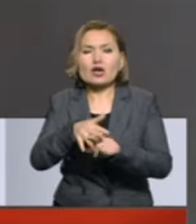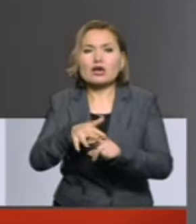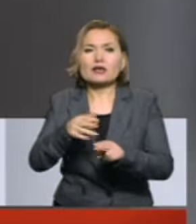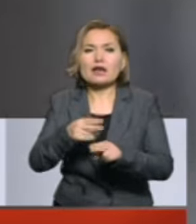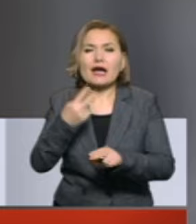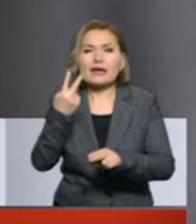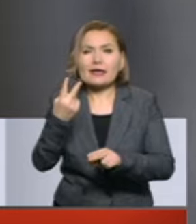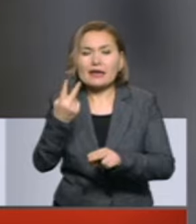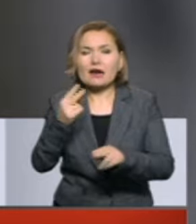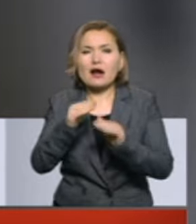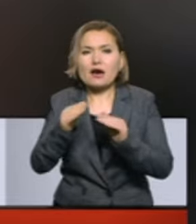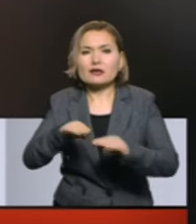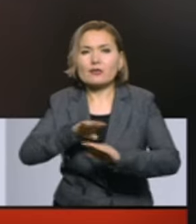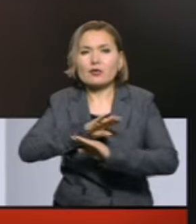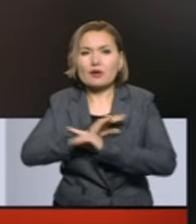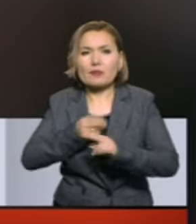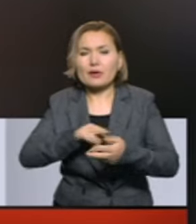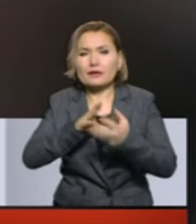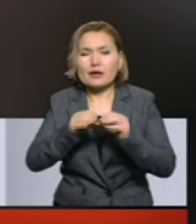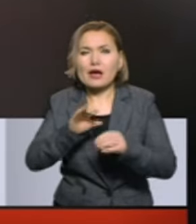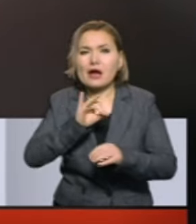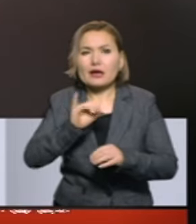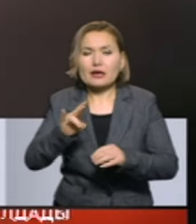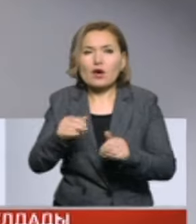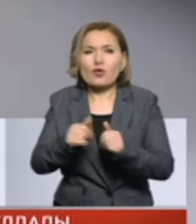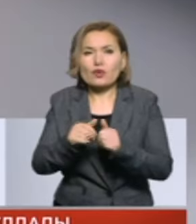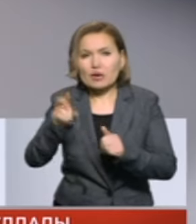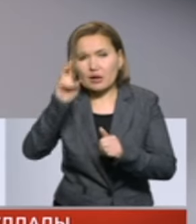2 жеткіншек жан тәсілім етті. Бірақ Иран